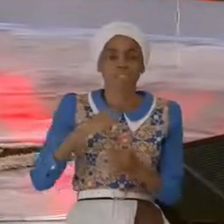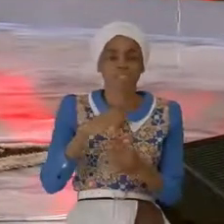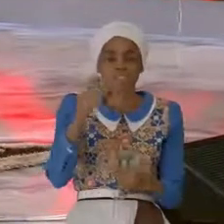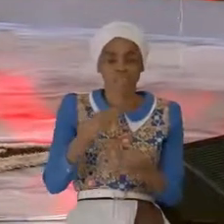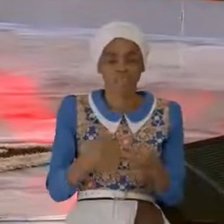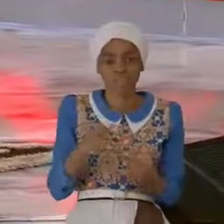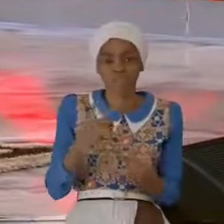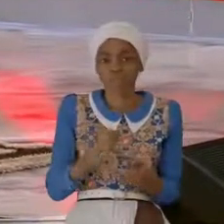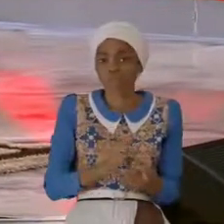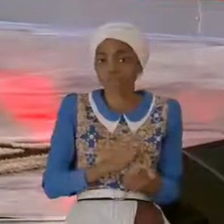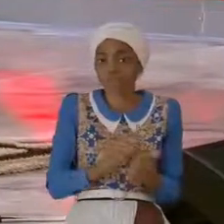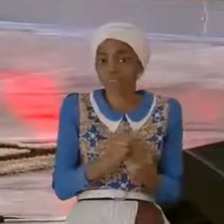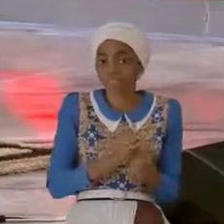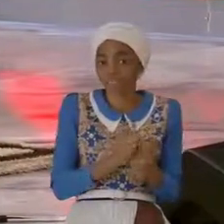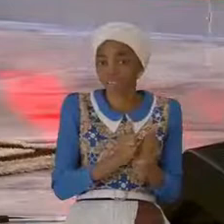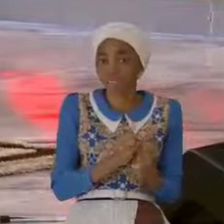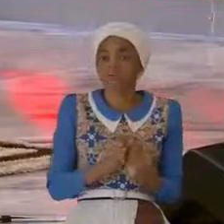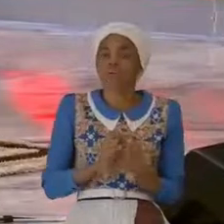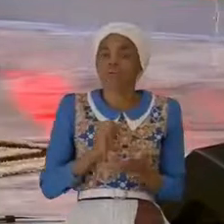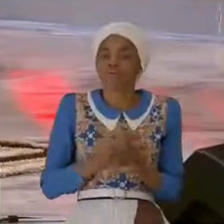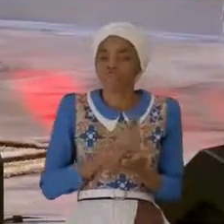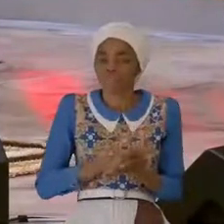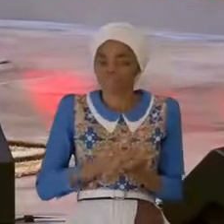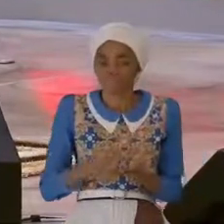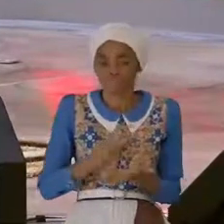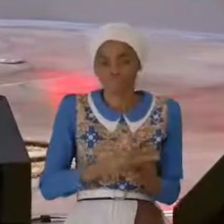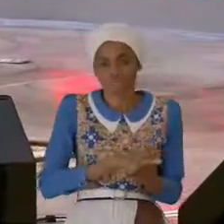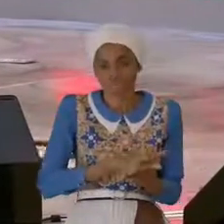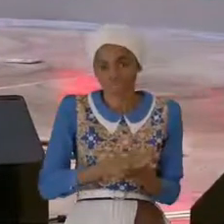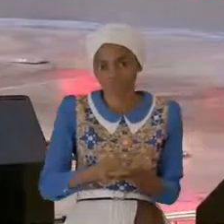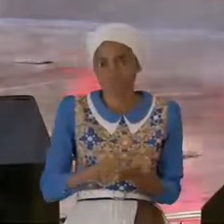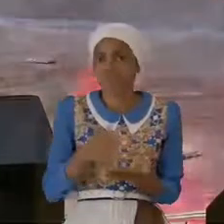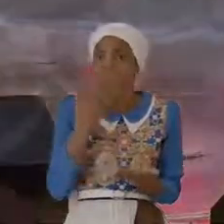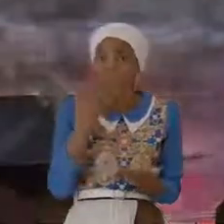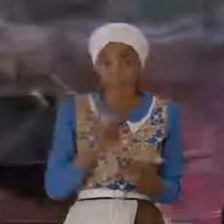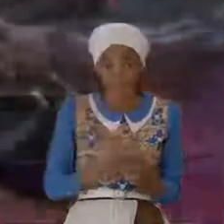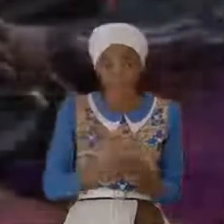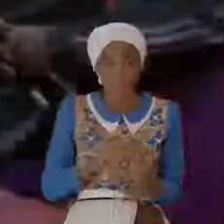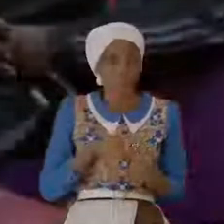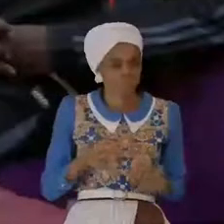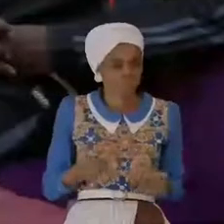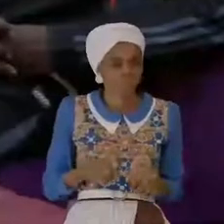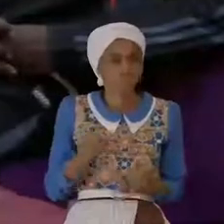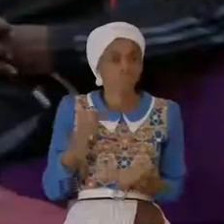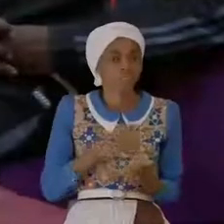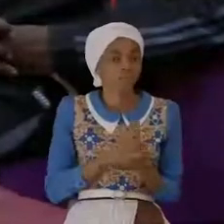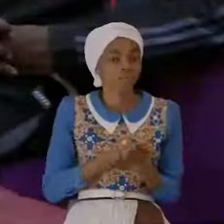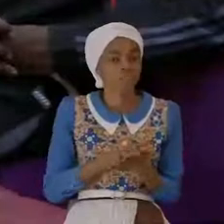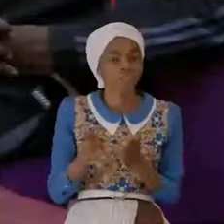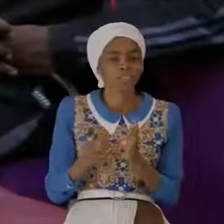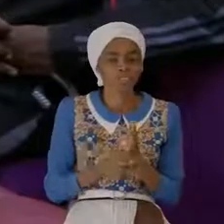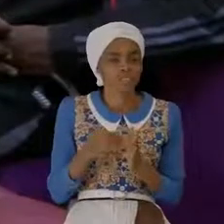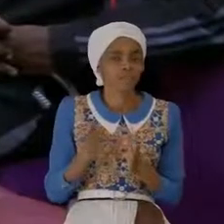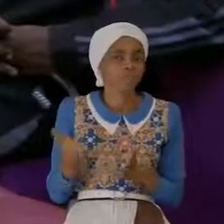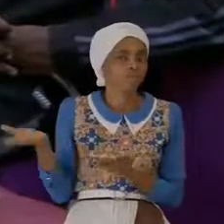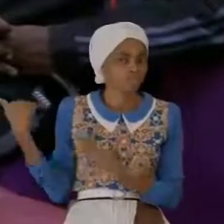fin de la course. Oui, saint, juste, c'est très grand. Mais la sainteté